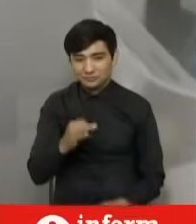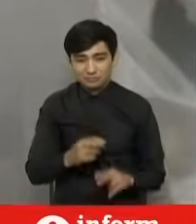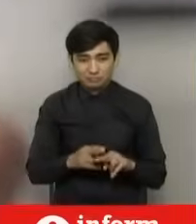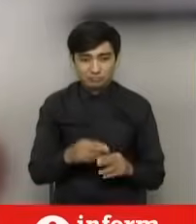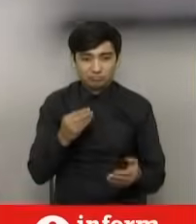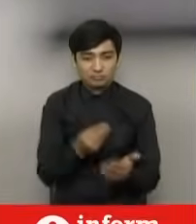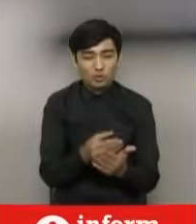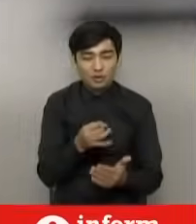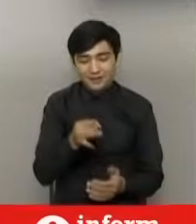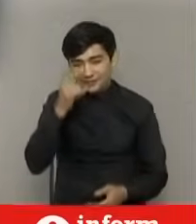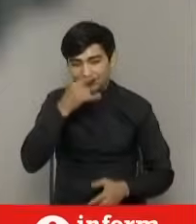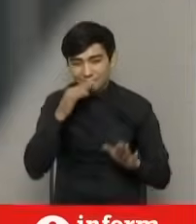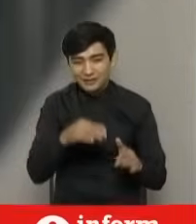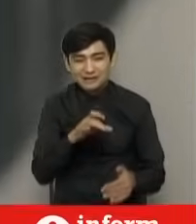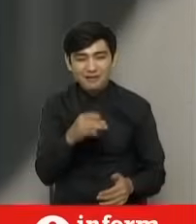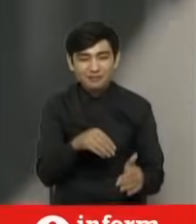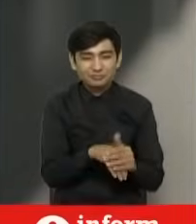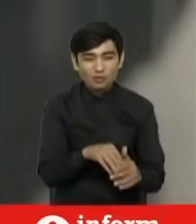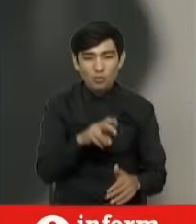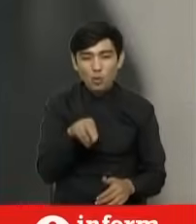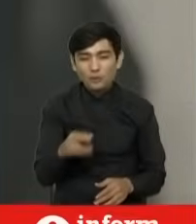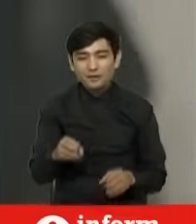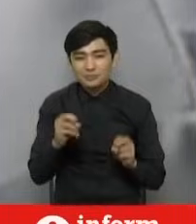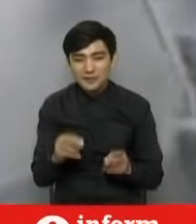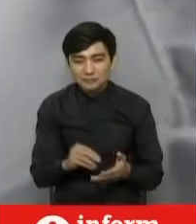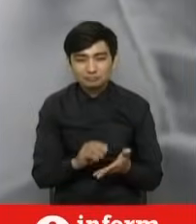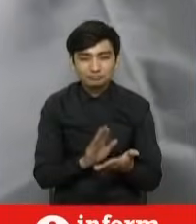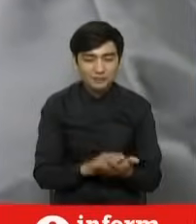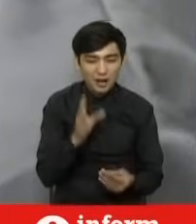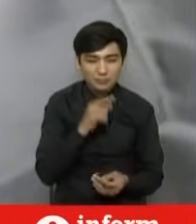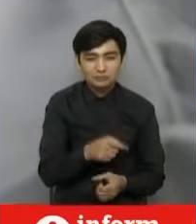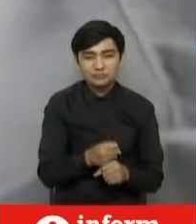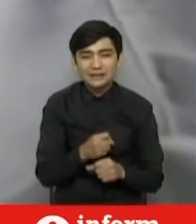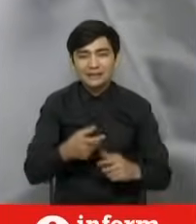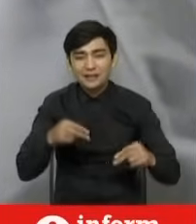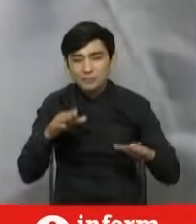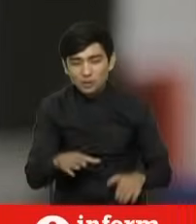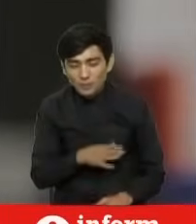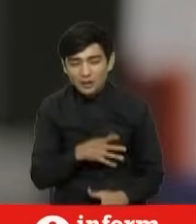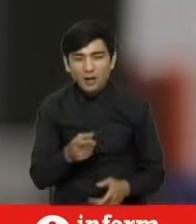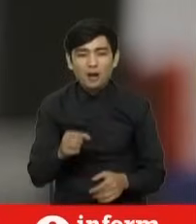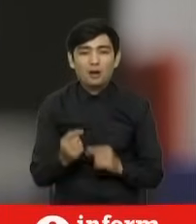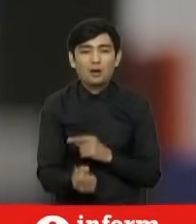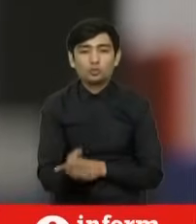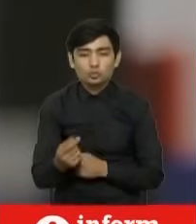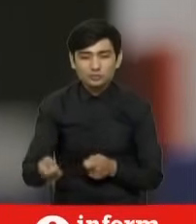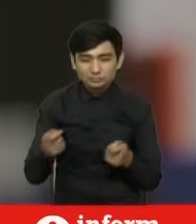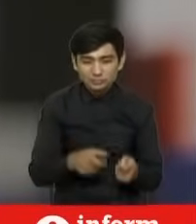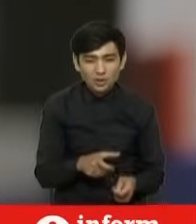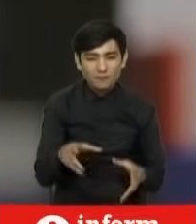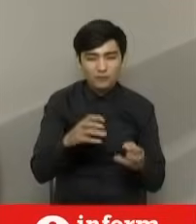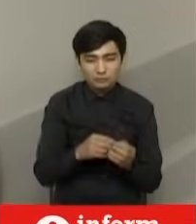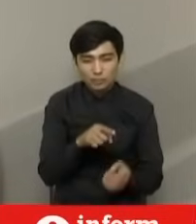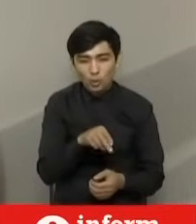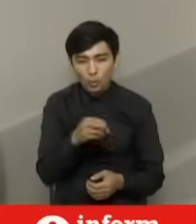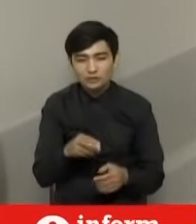на таможенных складах. Уникальный код хранит информацию о производителях, а также отражает весь путь, который проходит препарат, прежде чем попасть